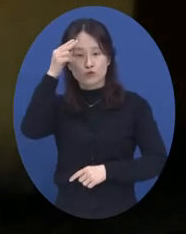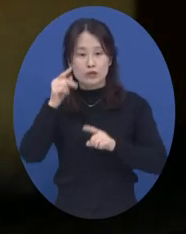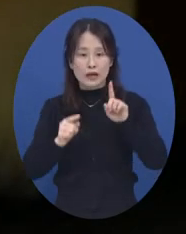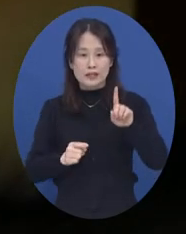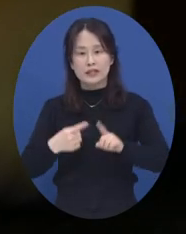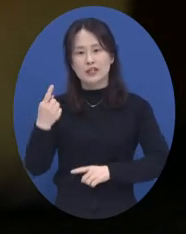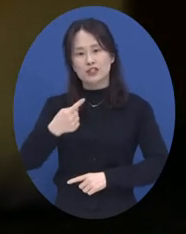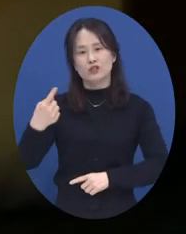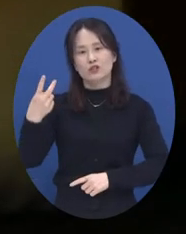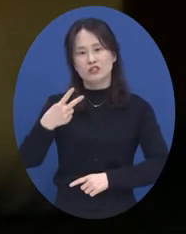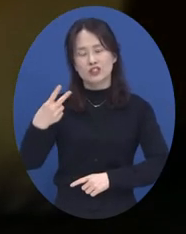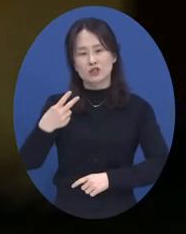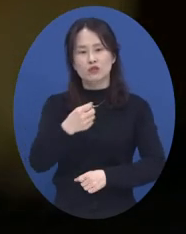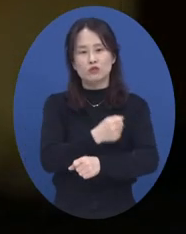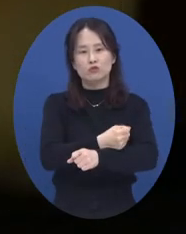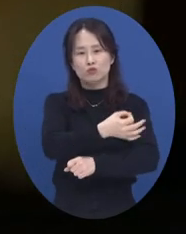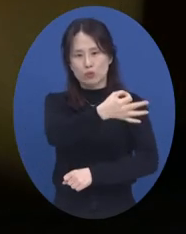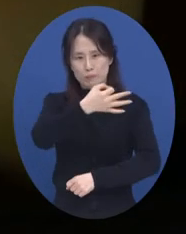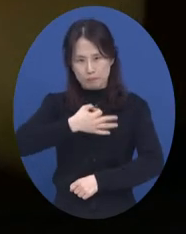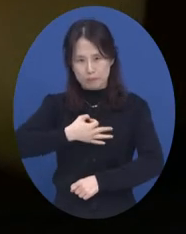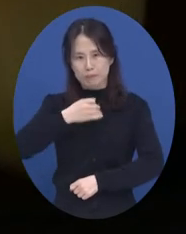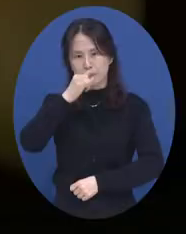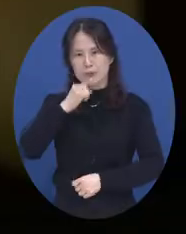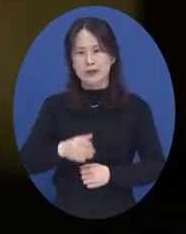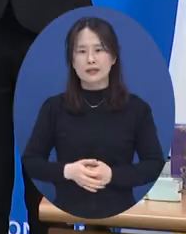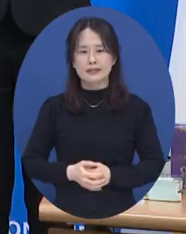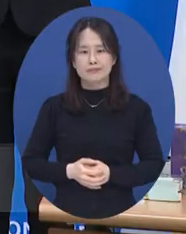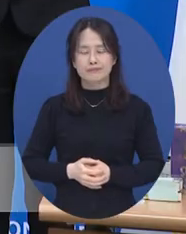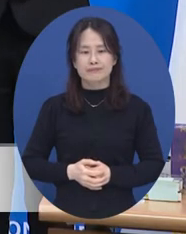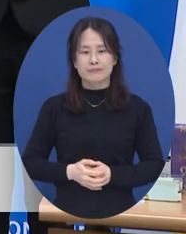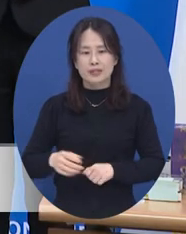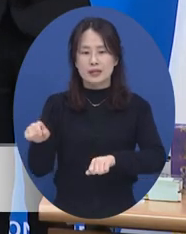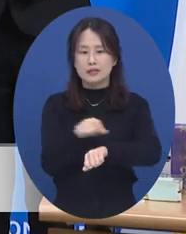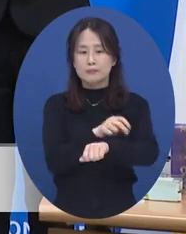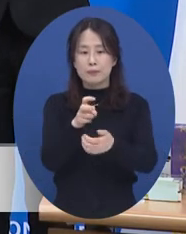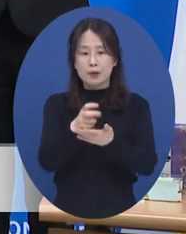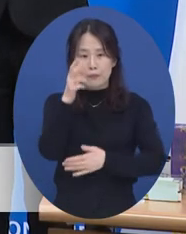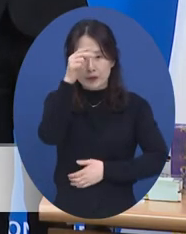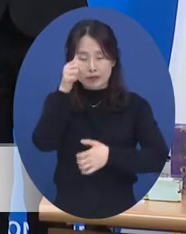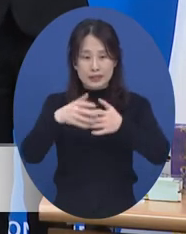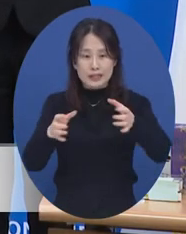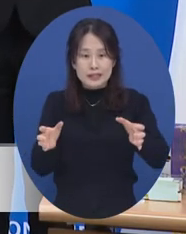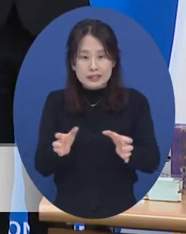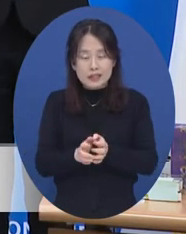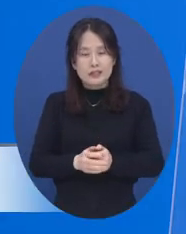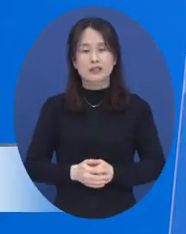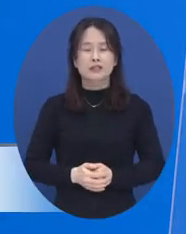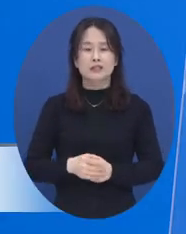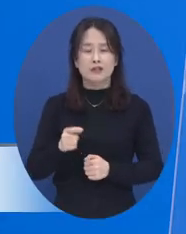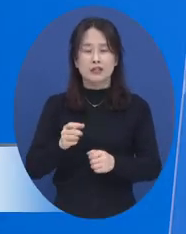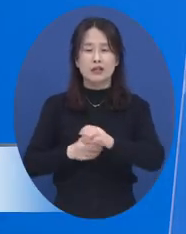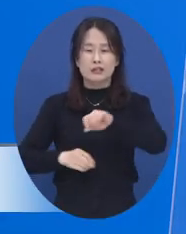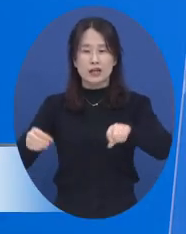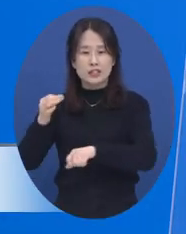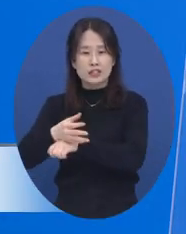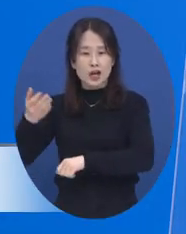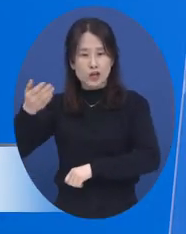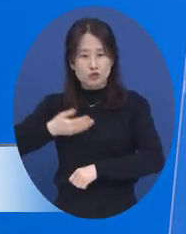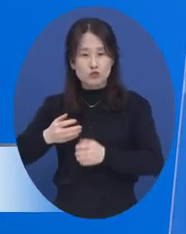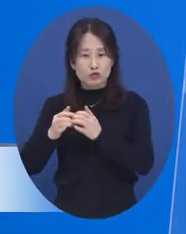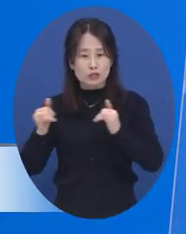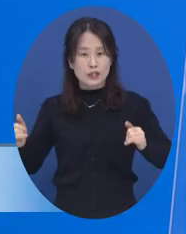병당 1,000원에서 2,000원의 수수료를 받아 챙깁니다. 경기도 특별사법 경찰단이 이런 델구 행위를